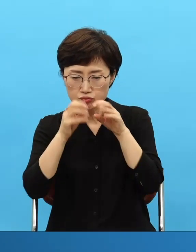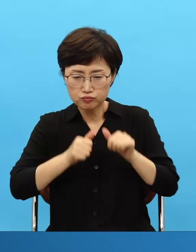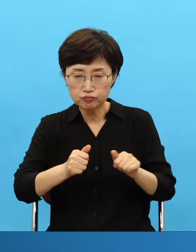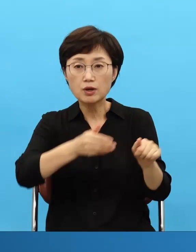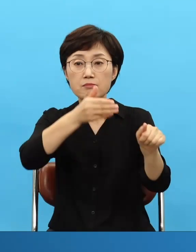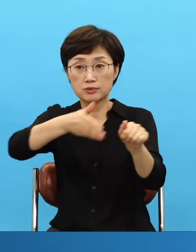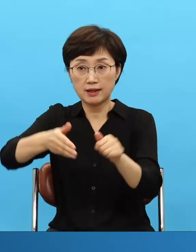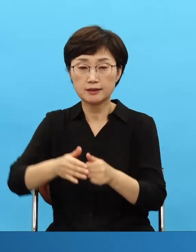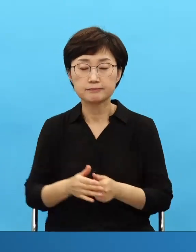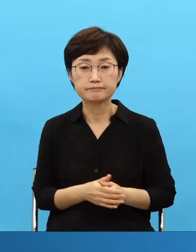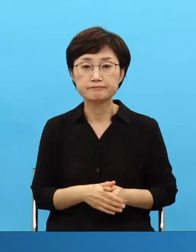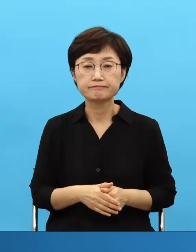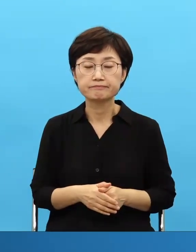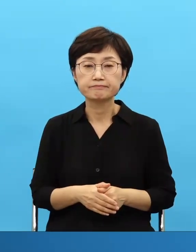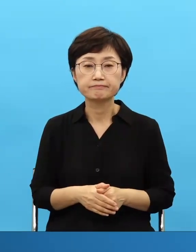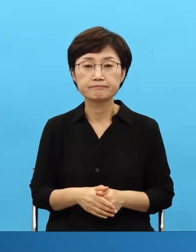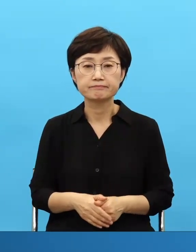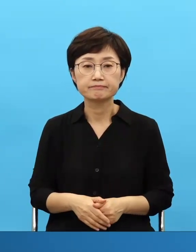전달했습니다.